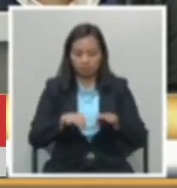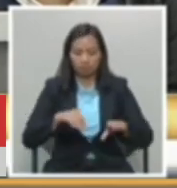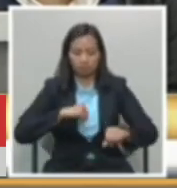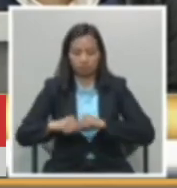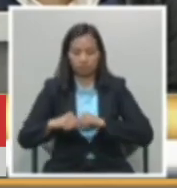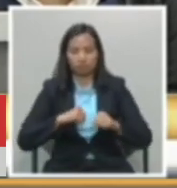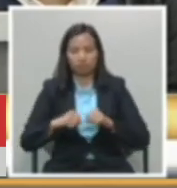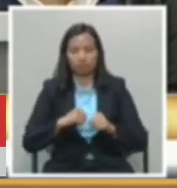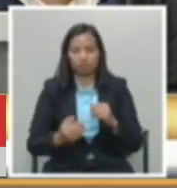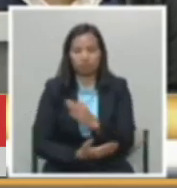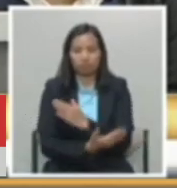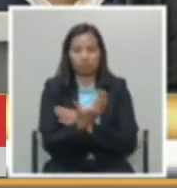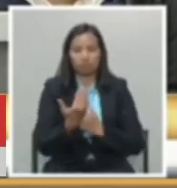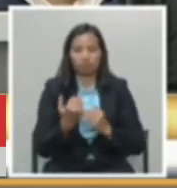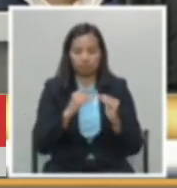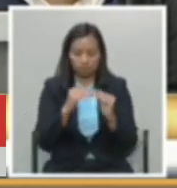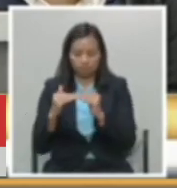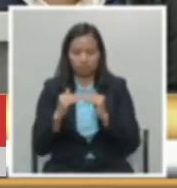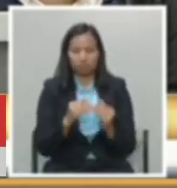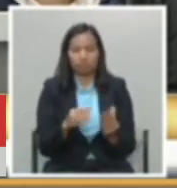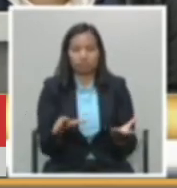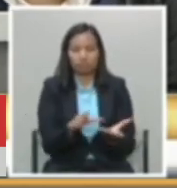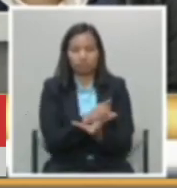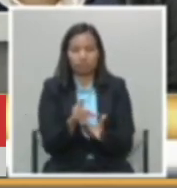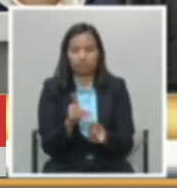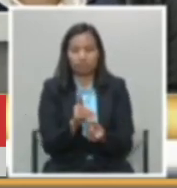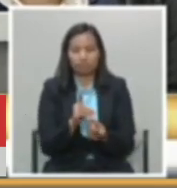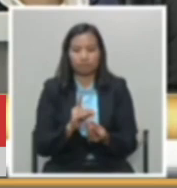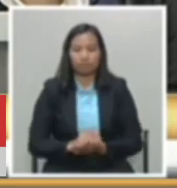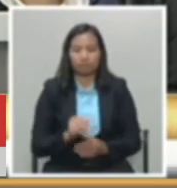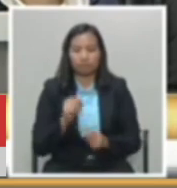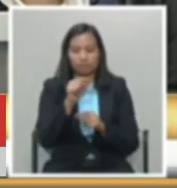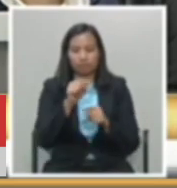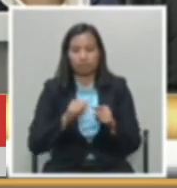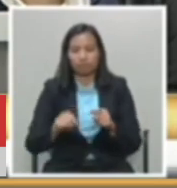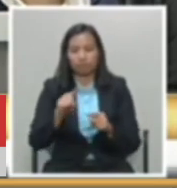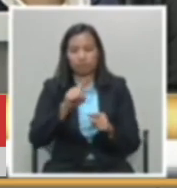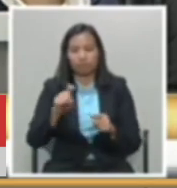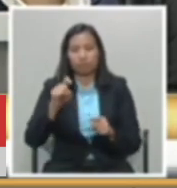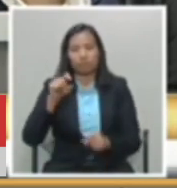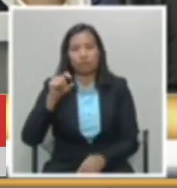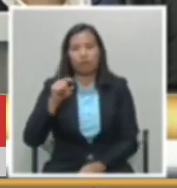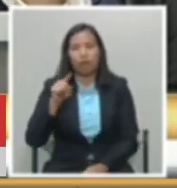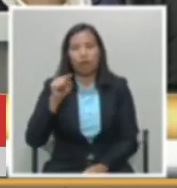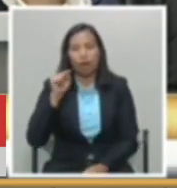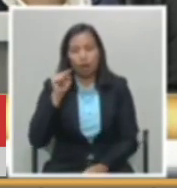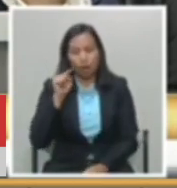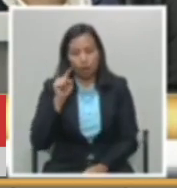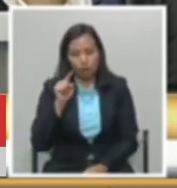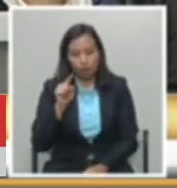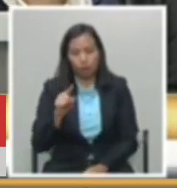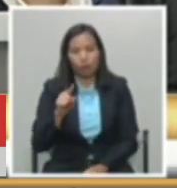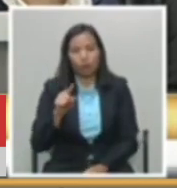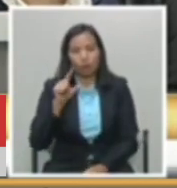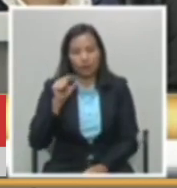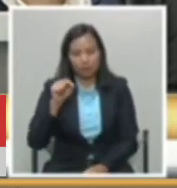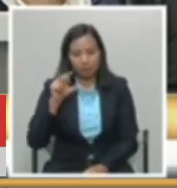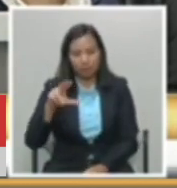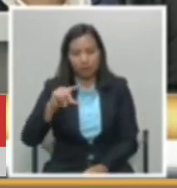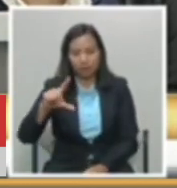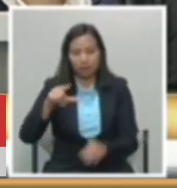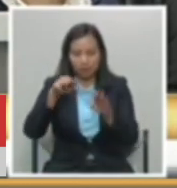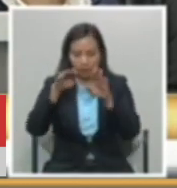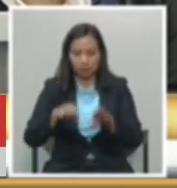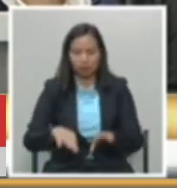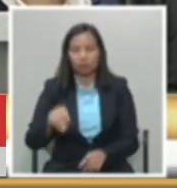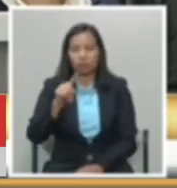านสร้างโอกาสและความเสมอภาคทางสังคม123ล้านบาทเหลือ98ล้านบาทเศษลดลง25ล้